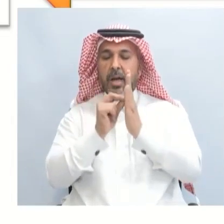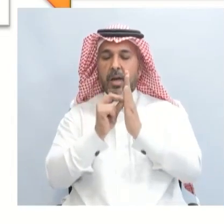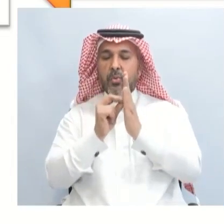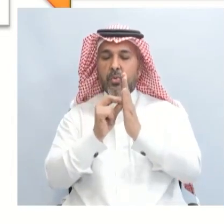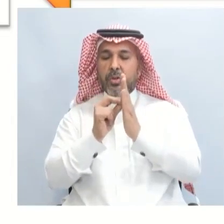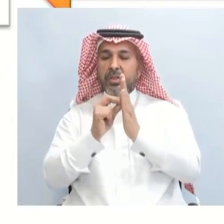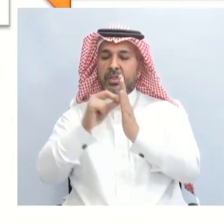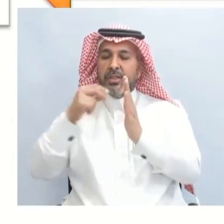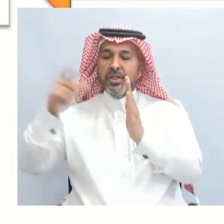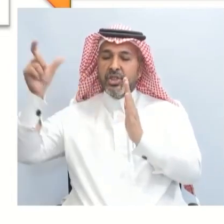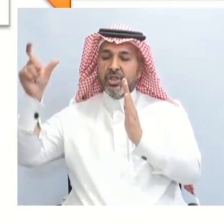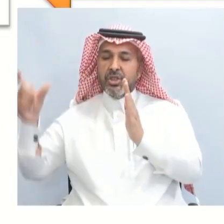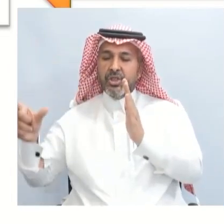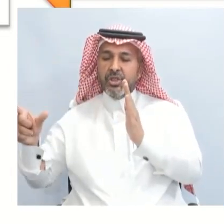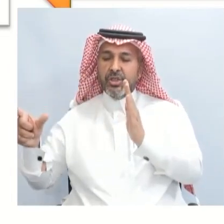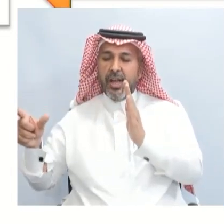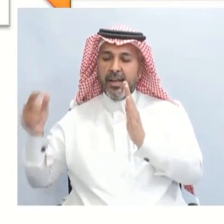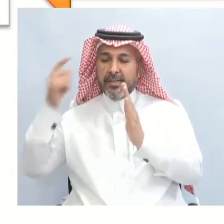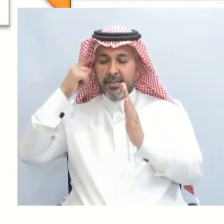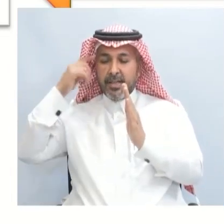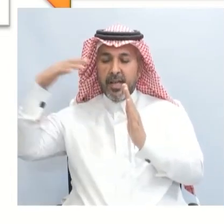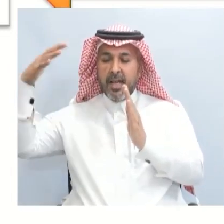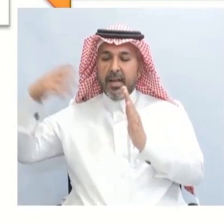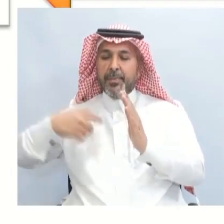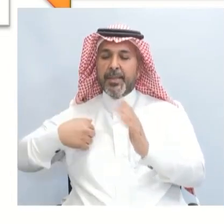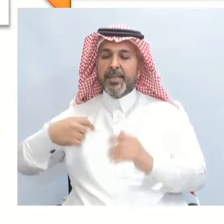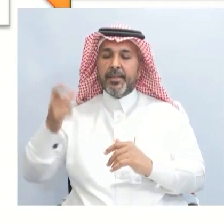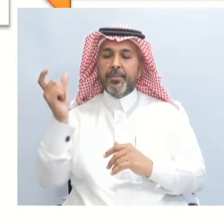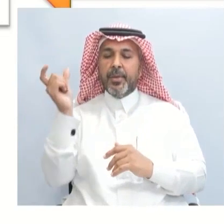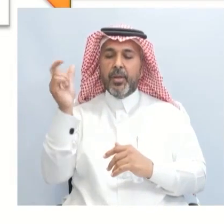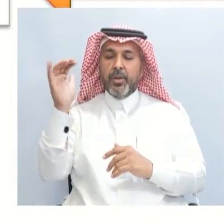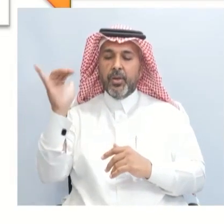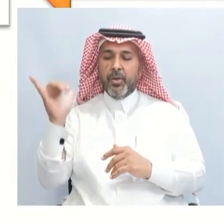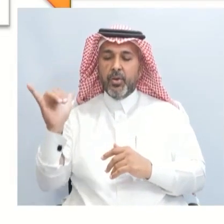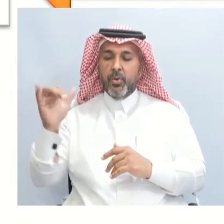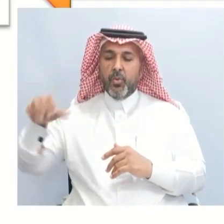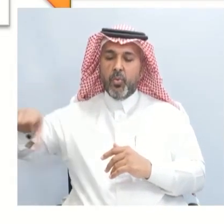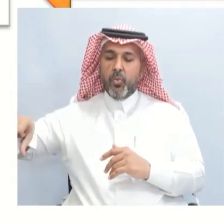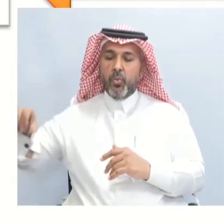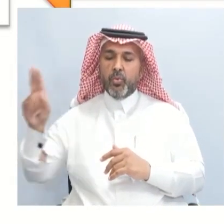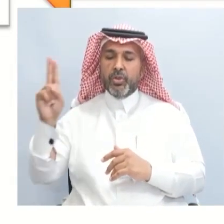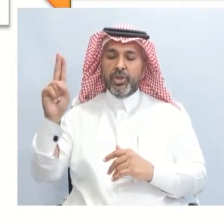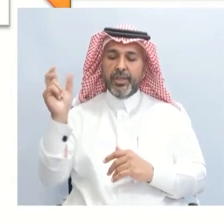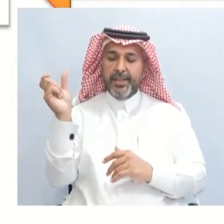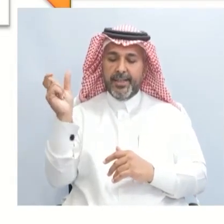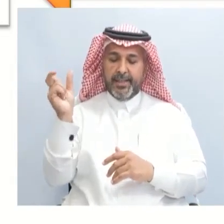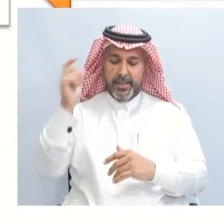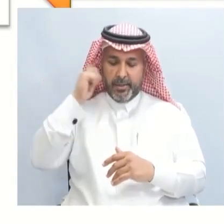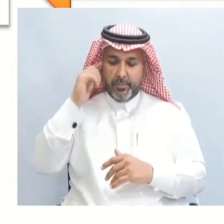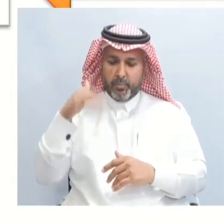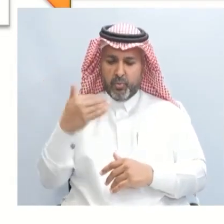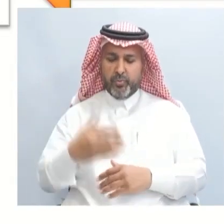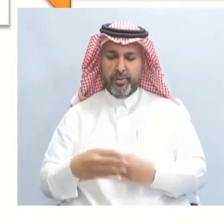كمسمى مختلف عن قانون نيوتن الاول والثاني والثالث والرابع هذه الصوره توضح لك مدلول كل